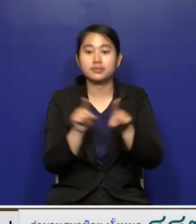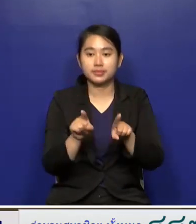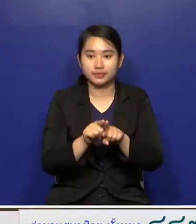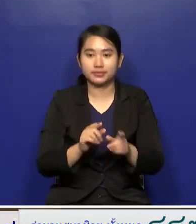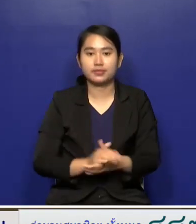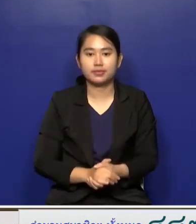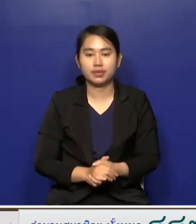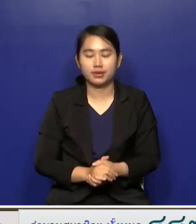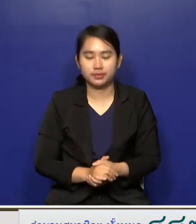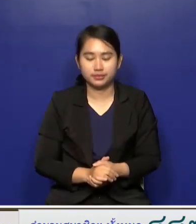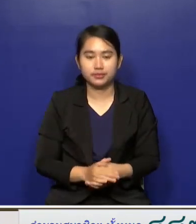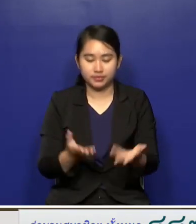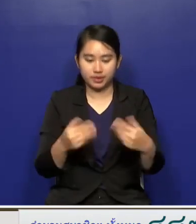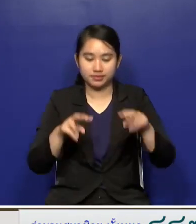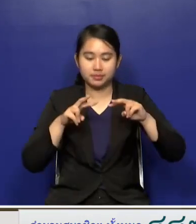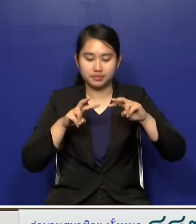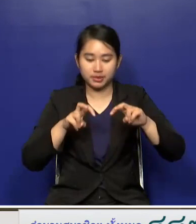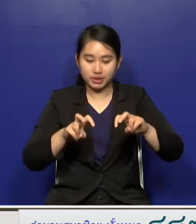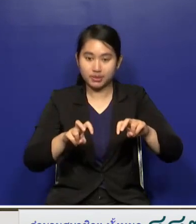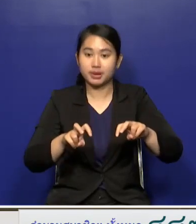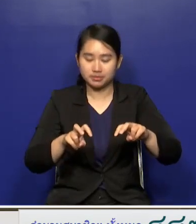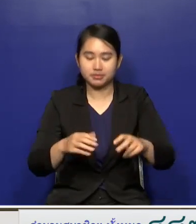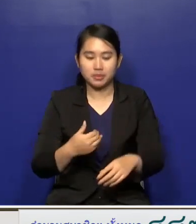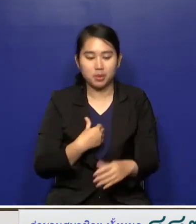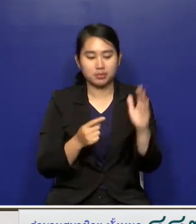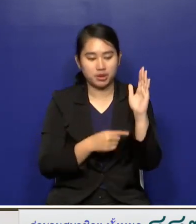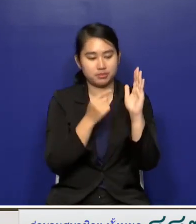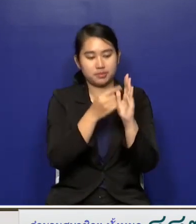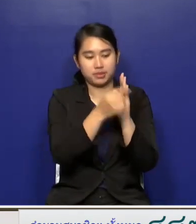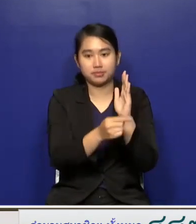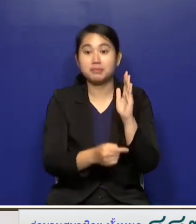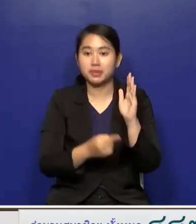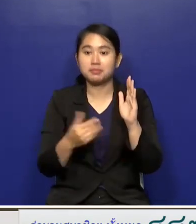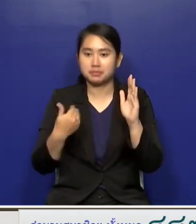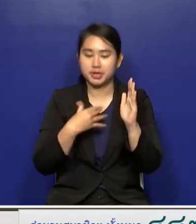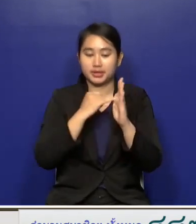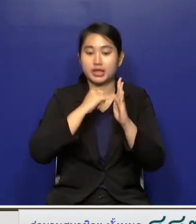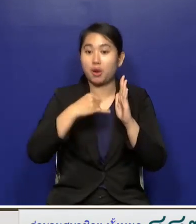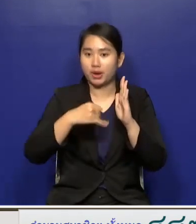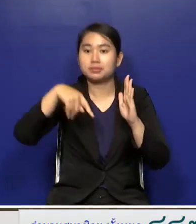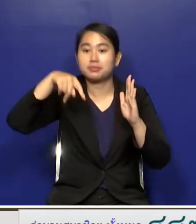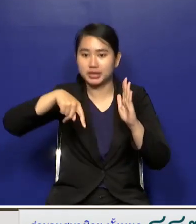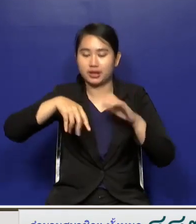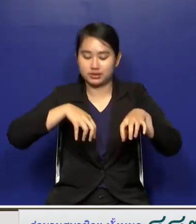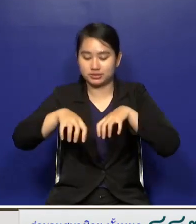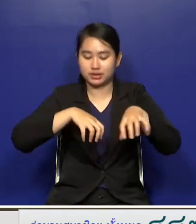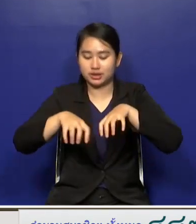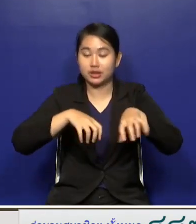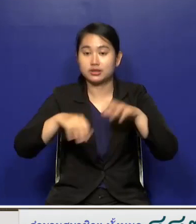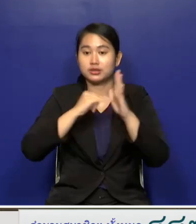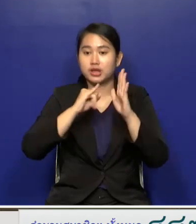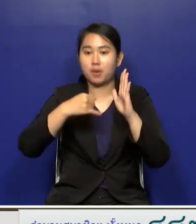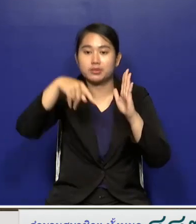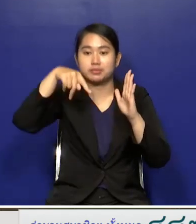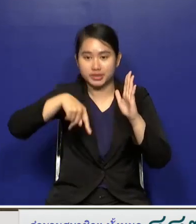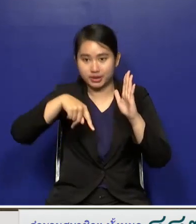ก็มีการศึกษาความเป็นไปได้ในหลายพื้นที่เพื่อให้มีการจัดตั้งองค์กรท้